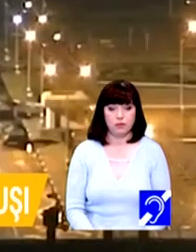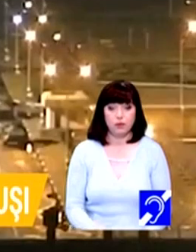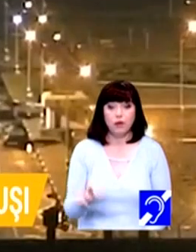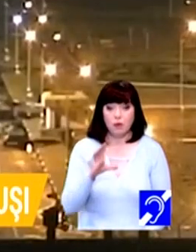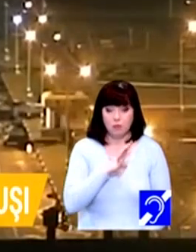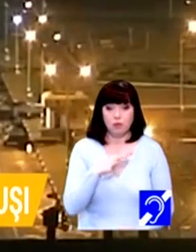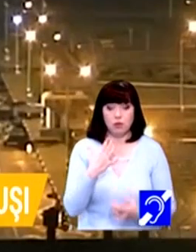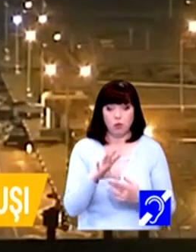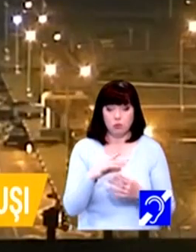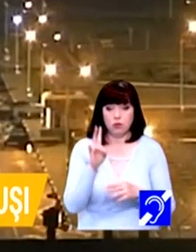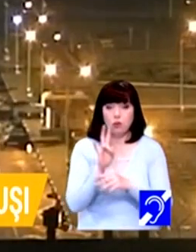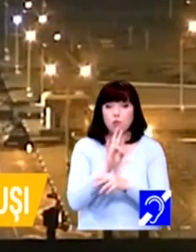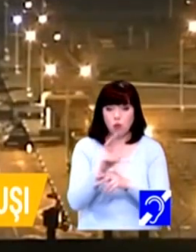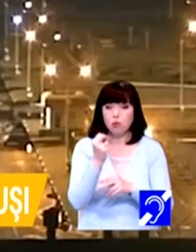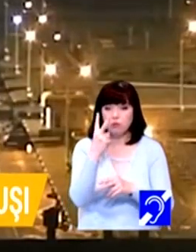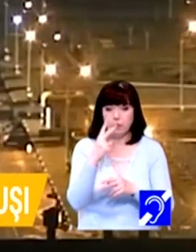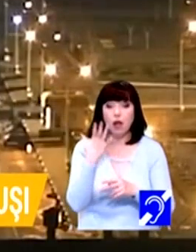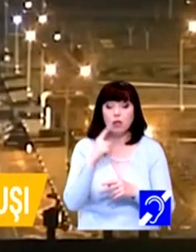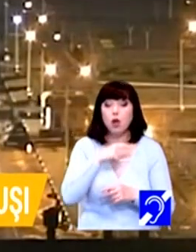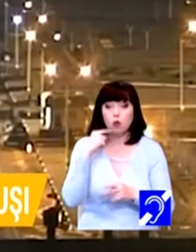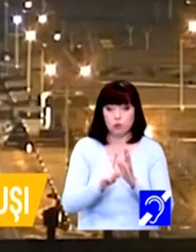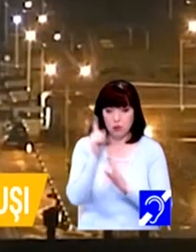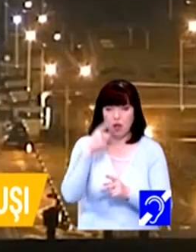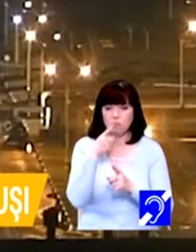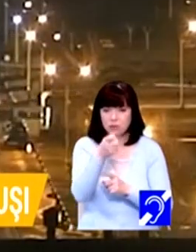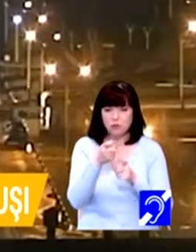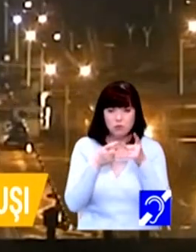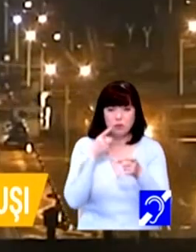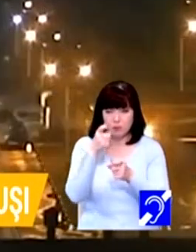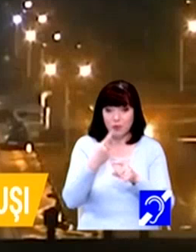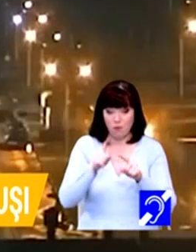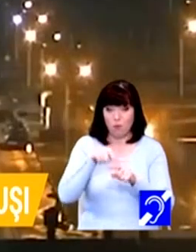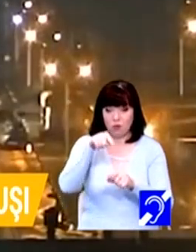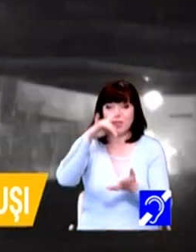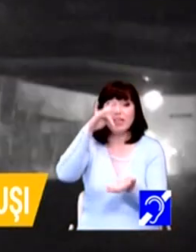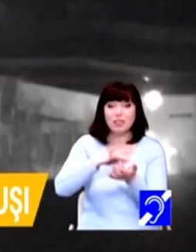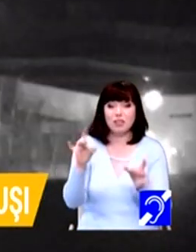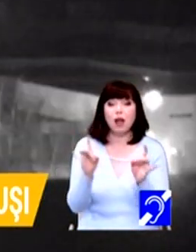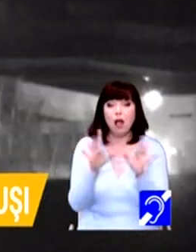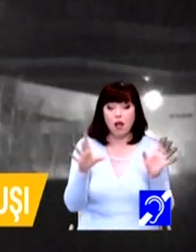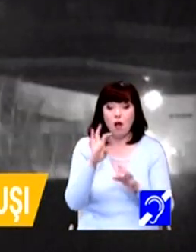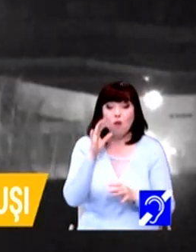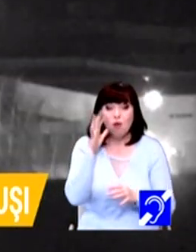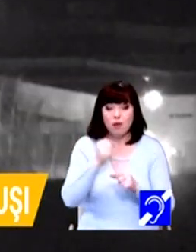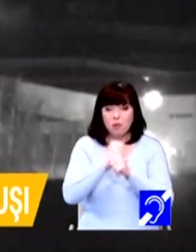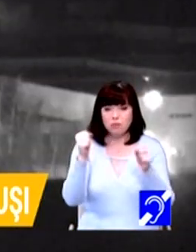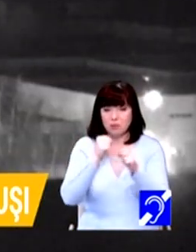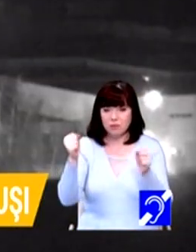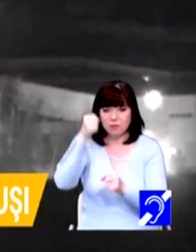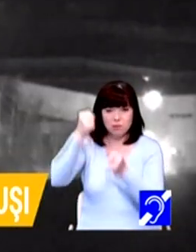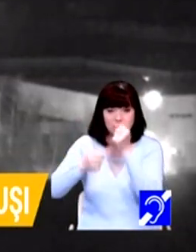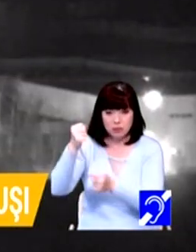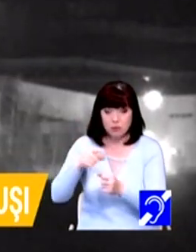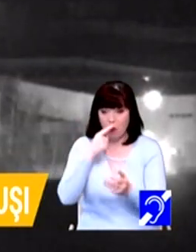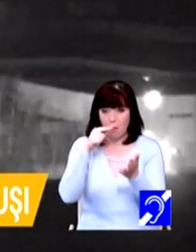Era trecut de miezul nopții când armata rusă a început să tragă asupra centralei nucleare din Zaporojie. În timpul bombardamentelor, un obuz a lovit